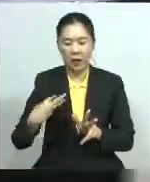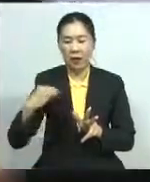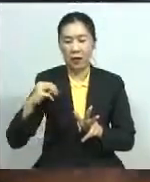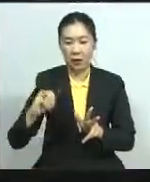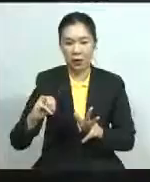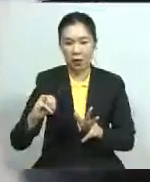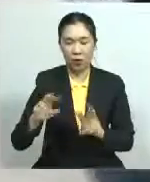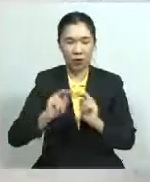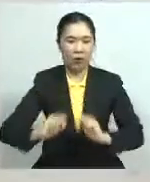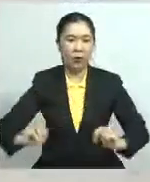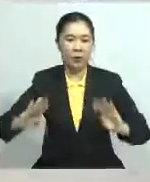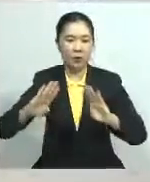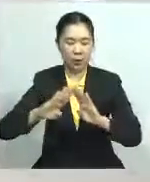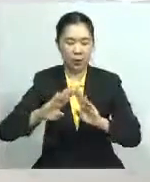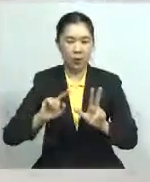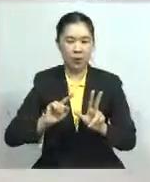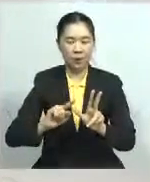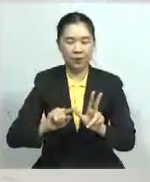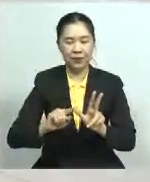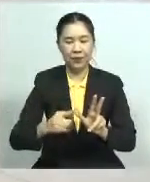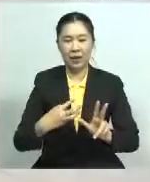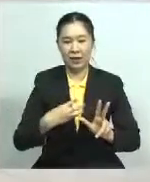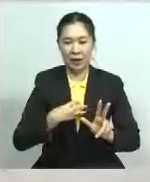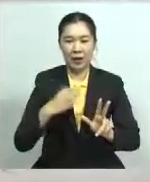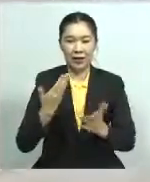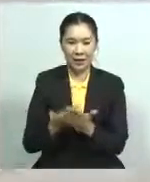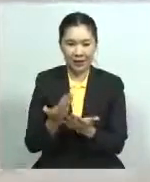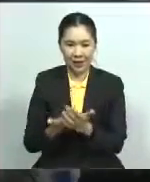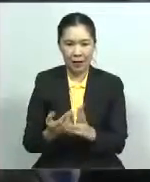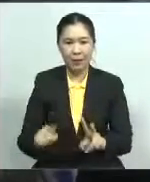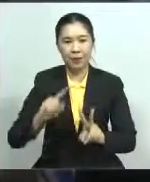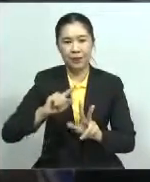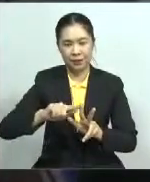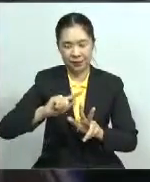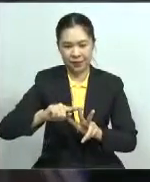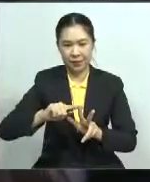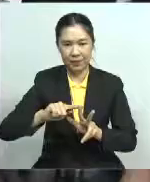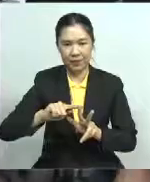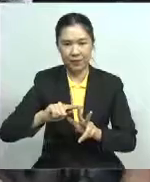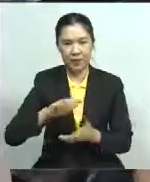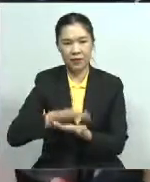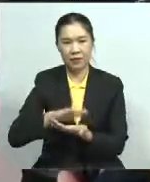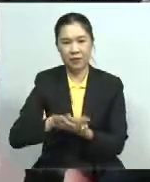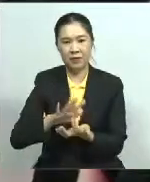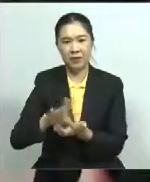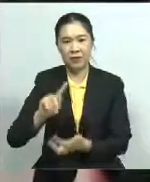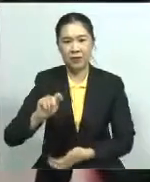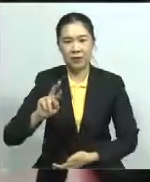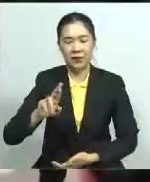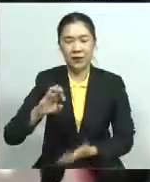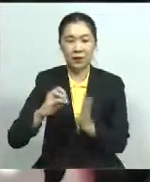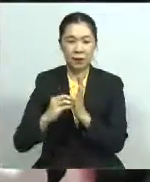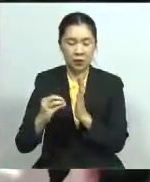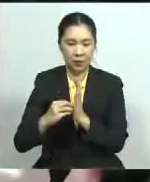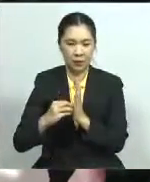านุสรณ์จังหวัดนครปฐมได้เหรียญเงินนายภคพงษ์ทาดาวศิลป์โรงเรียนเตรียมอุดมศึกษากรุง